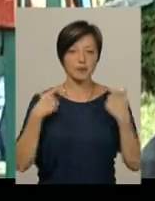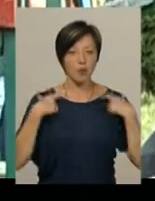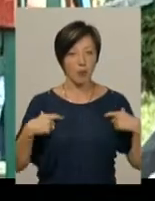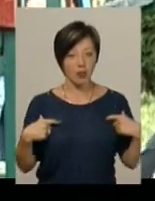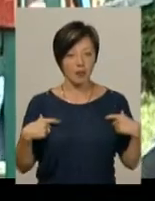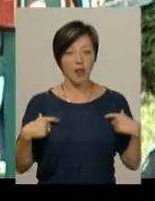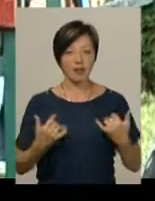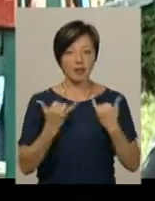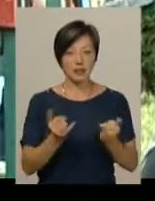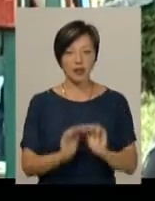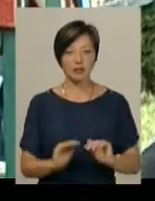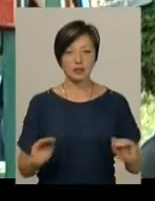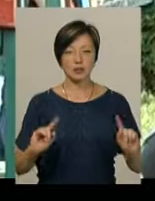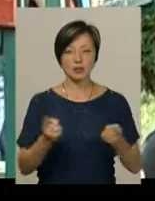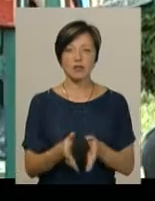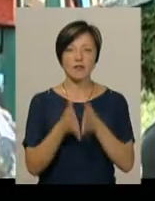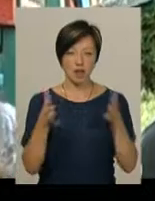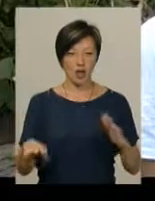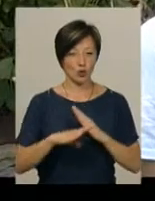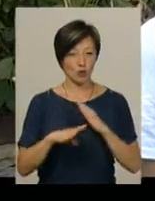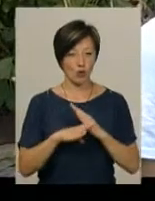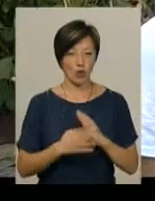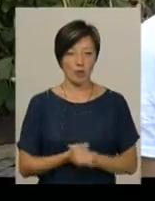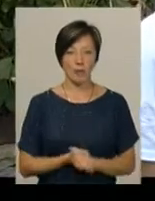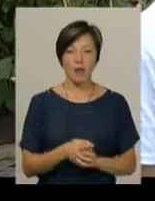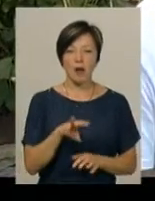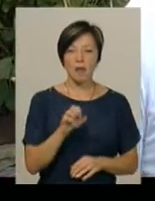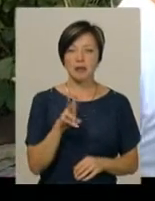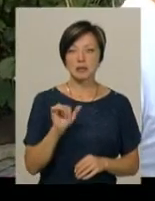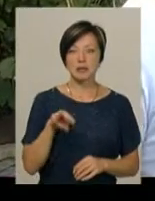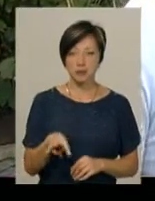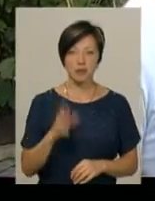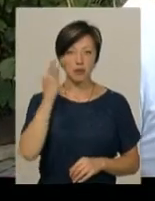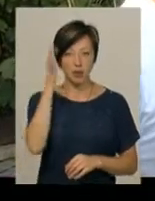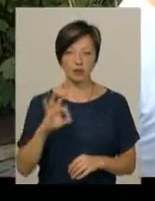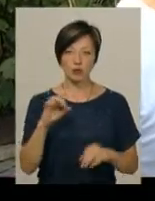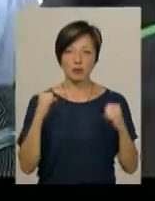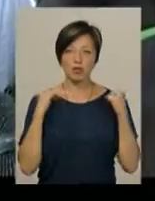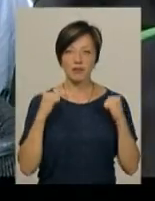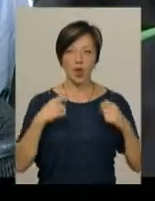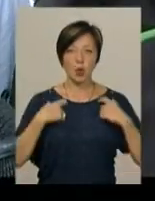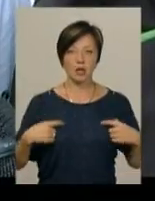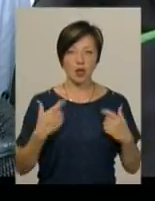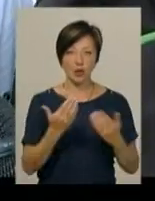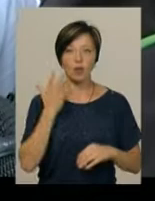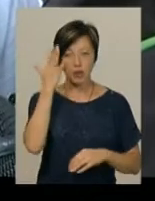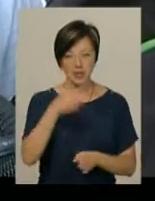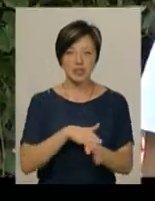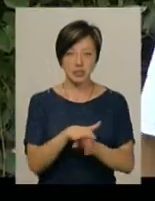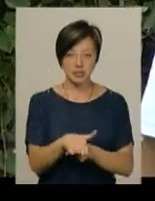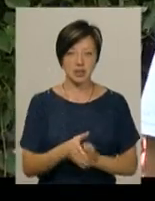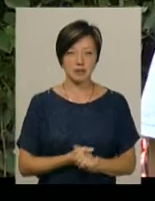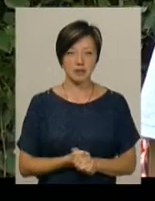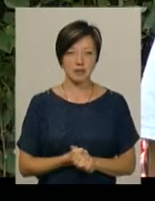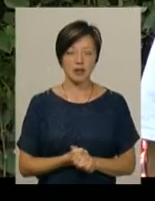портфелики для діток. Дуже велика допомога. Максим Кривов'яз мріяв про спортивний рюкзак. Його мрія здійснилась.